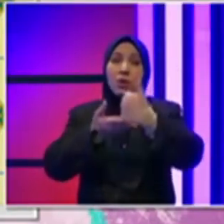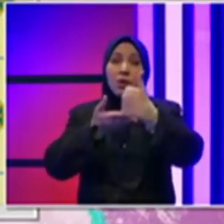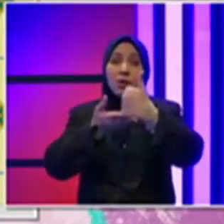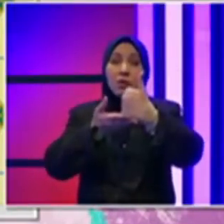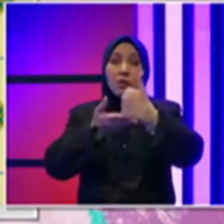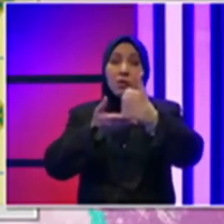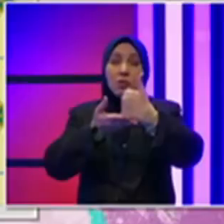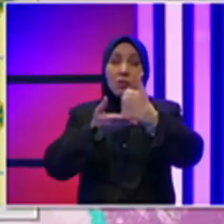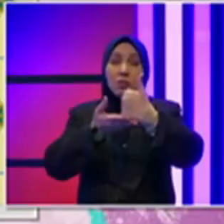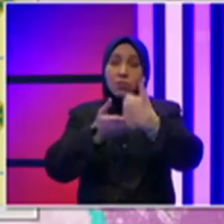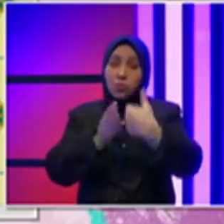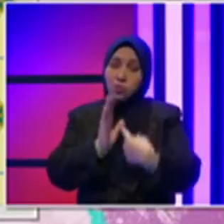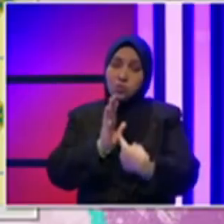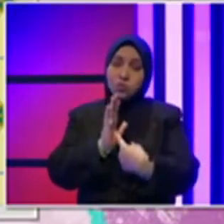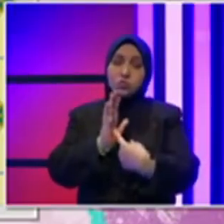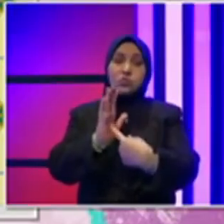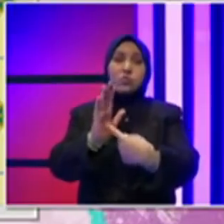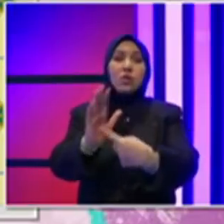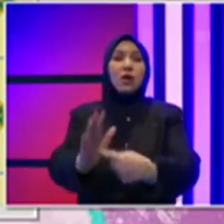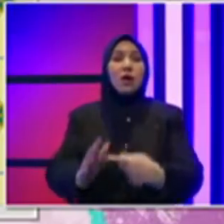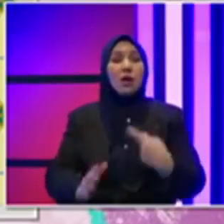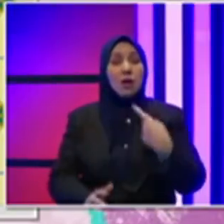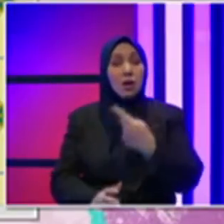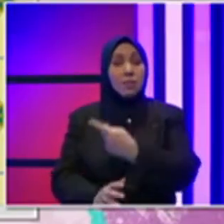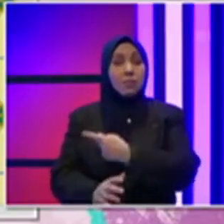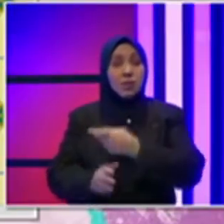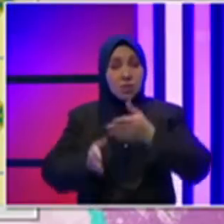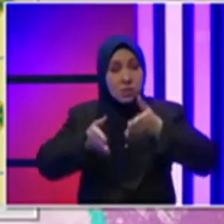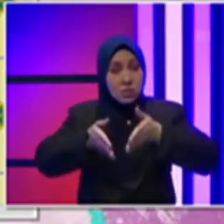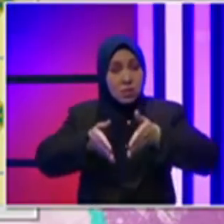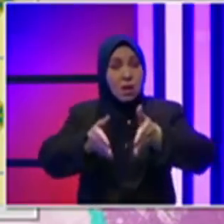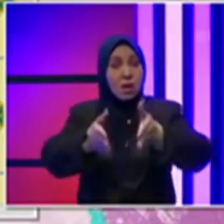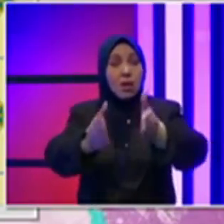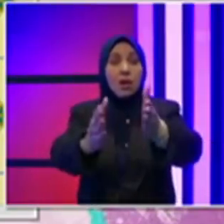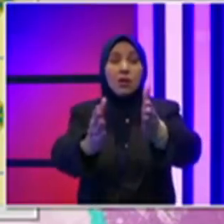نستعين اهدنا الصراط